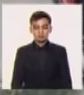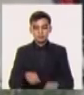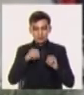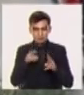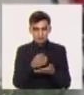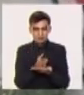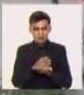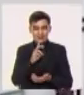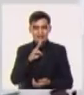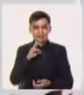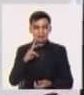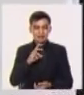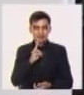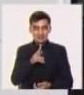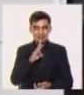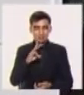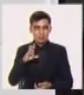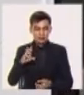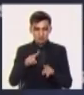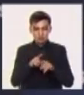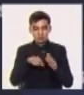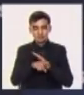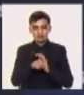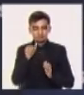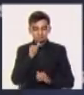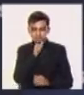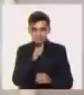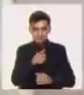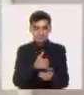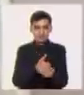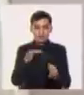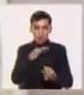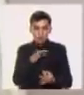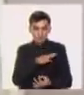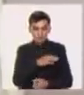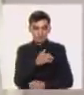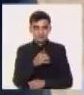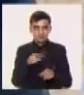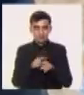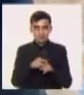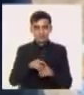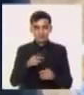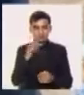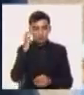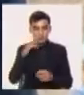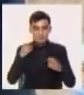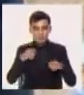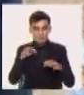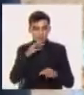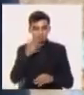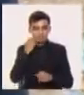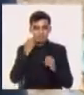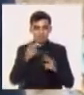Спецоперация КНБ, где работала подпольная нарколаборатория. Заведено уголовное дело. Какова стоимость товара на черном рынке и как его сбывали?